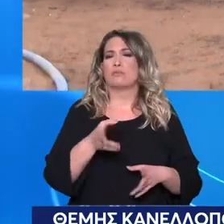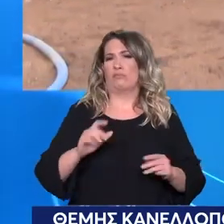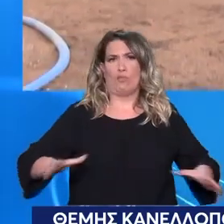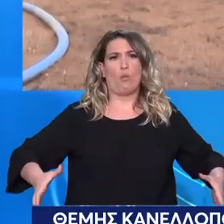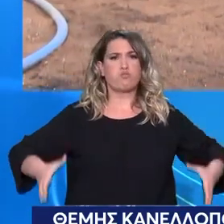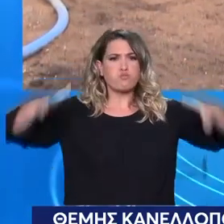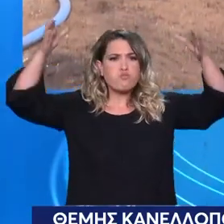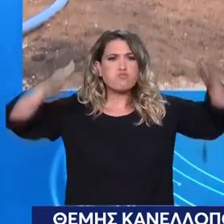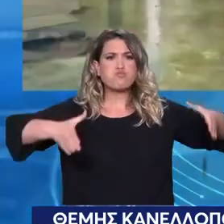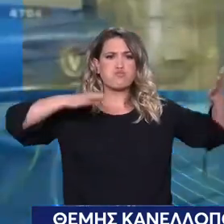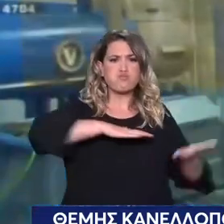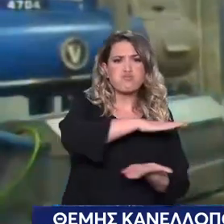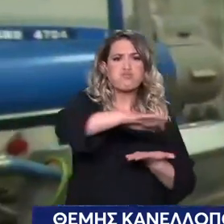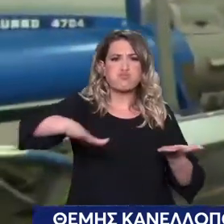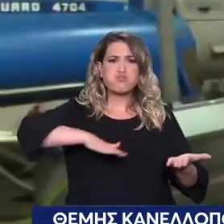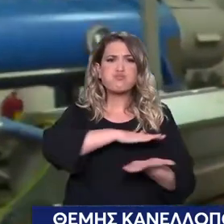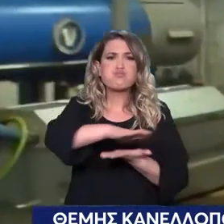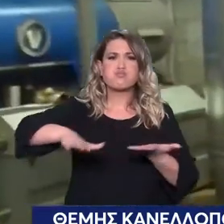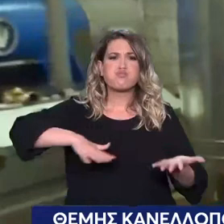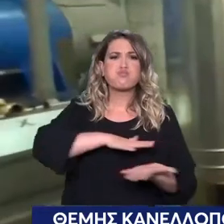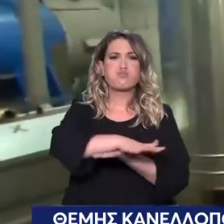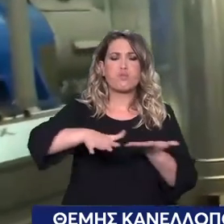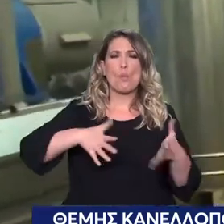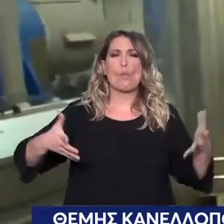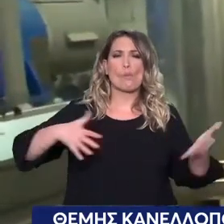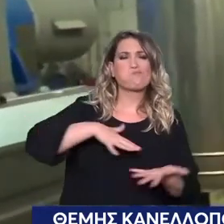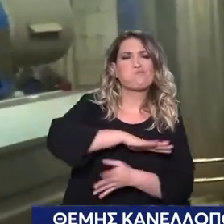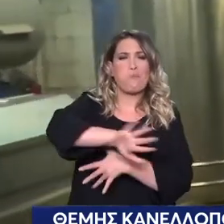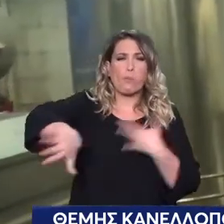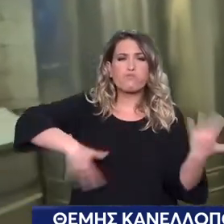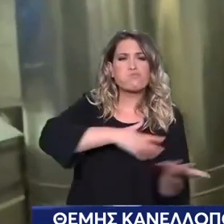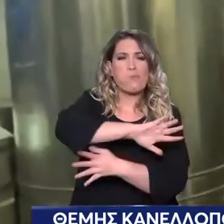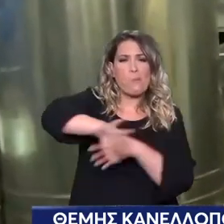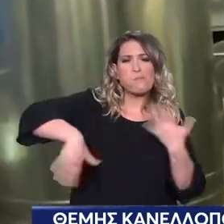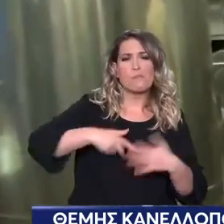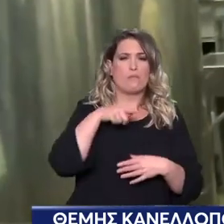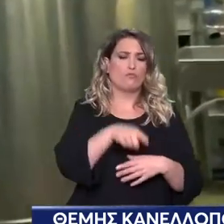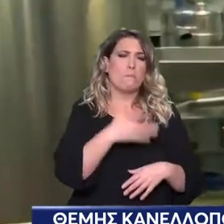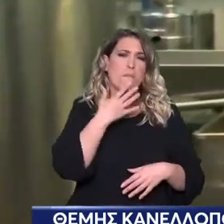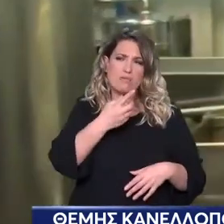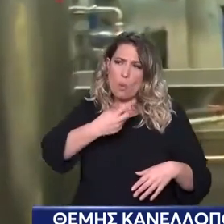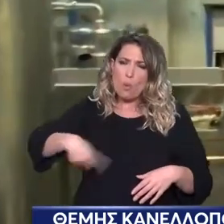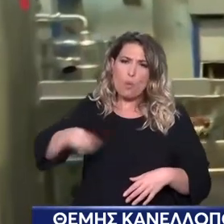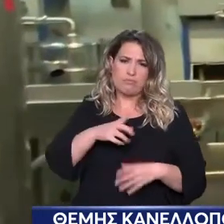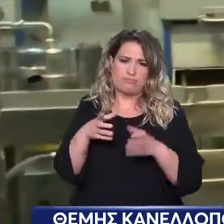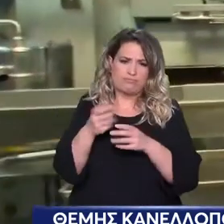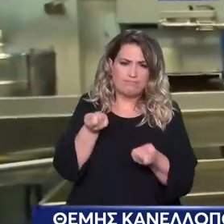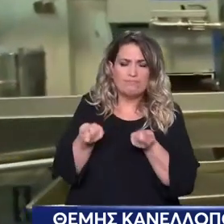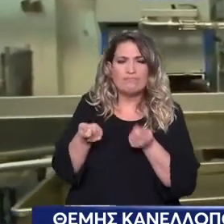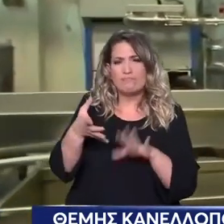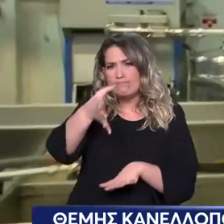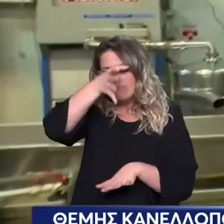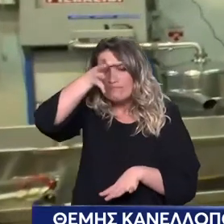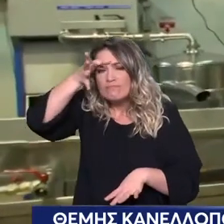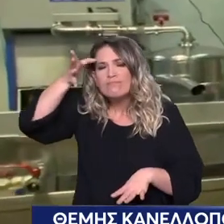δεξαμενές. Αρκετές δεξαμενές που οι άνθρωποι όλο αυτό το χρόνο έδωσαν πόνο, κυριολεκτικά πόνο, για να μαζέψουν το λάδι τους. Φτάνουν σε